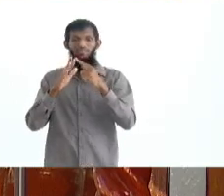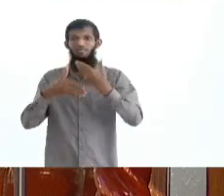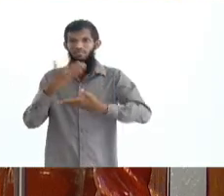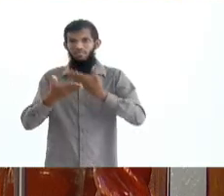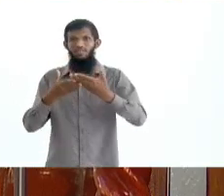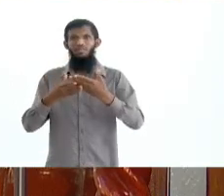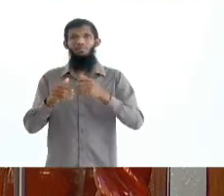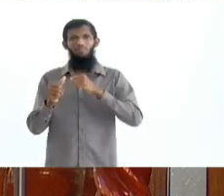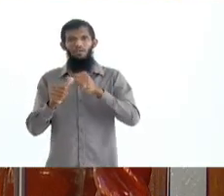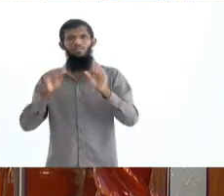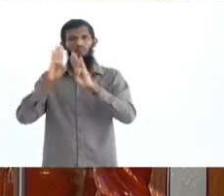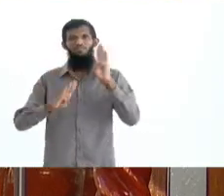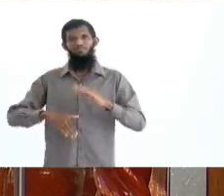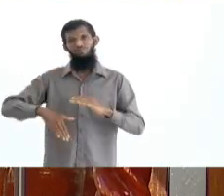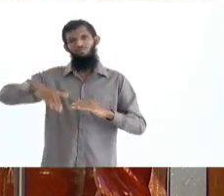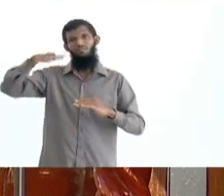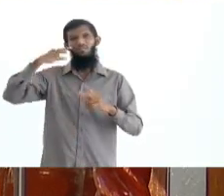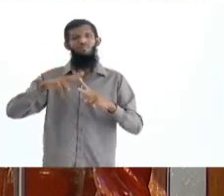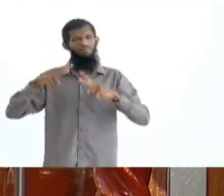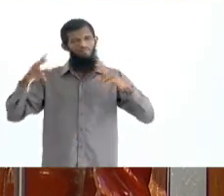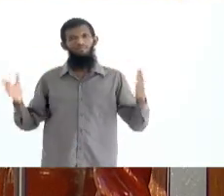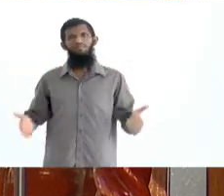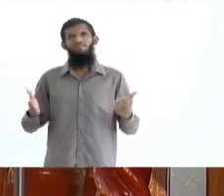ಬಯಕಂ ಹೆದುಮ ವರಬ್ಬುಡ ಬಾರು ಅಳುವಾಫವೆ